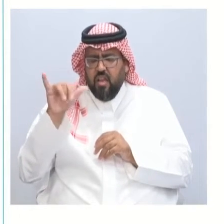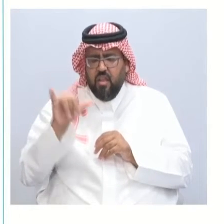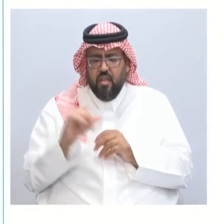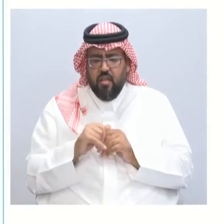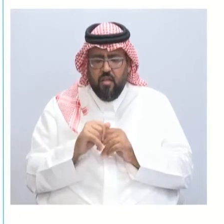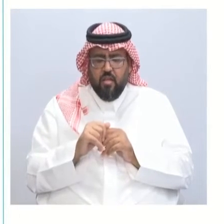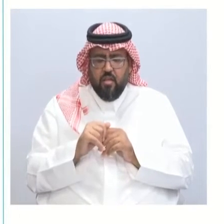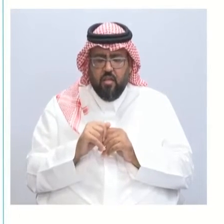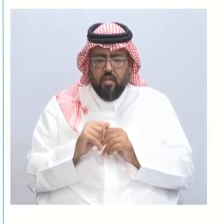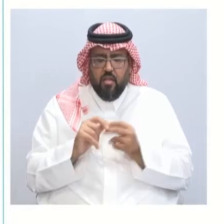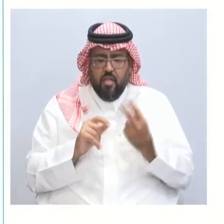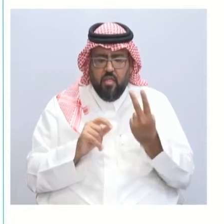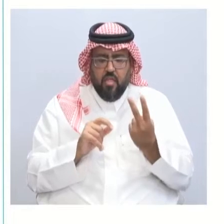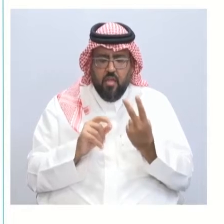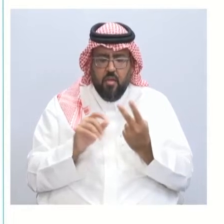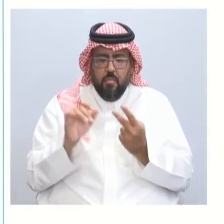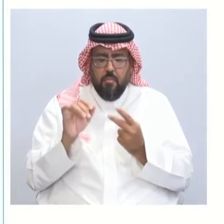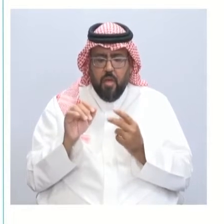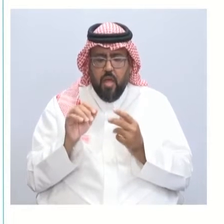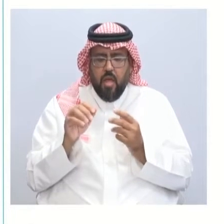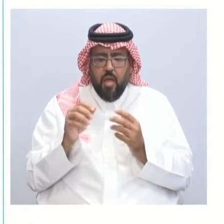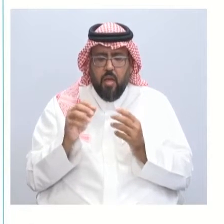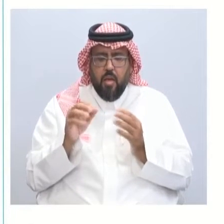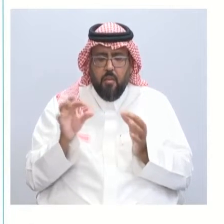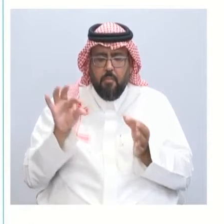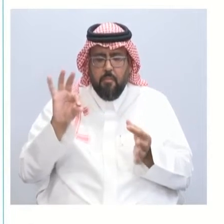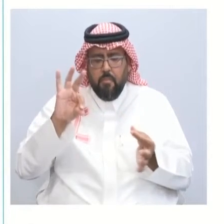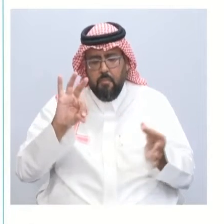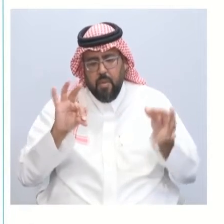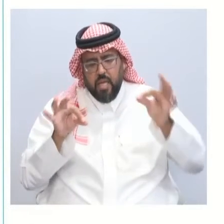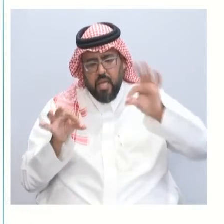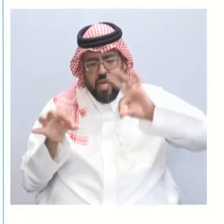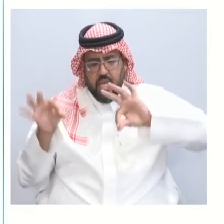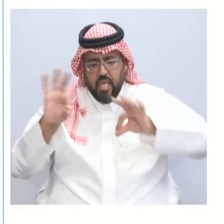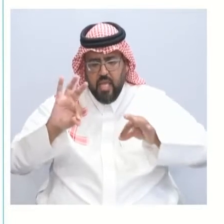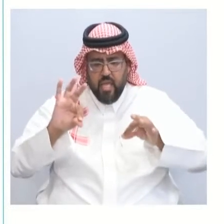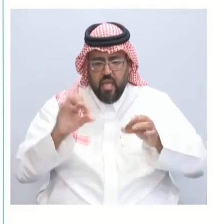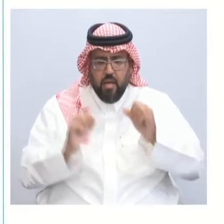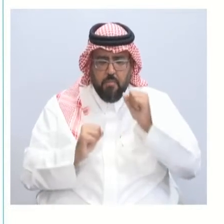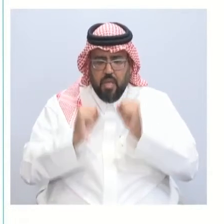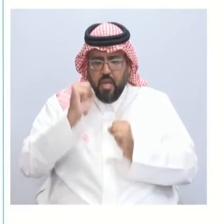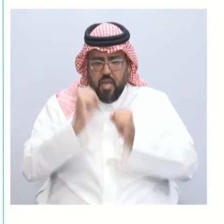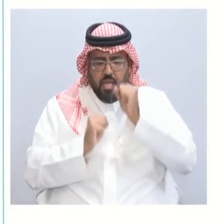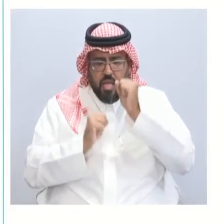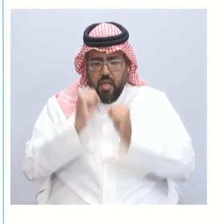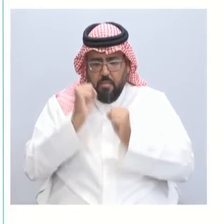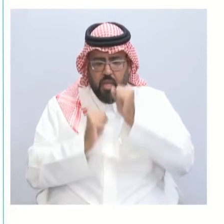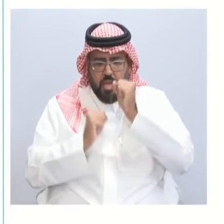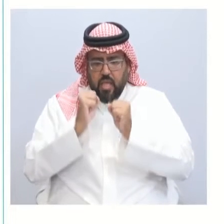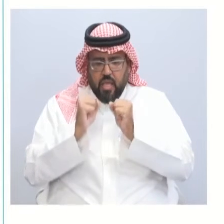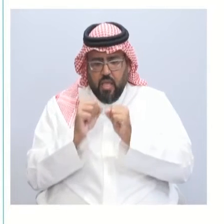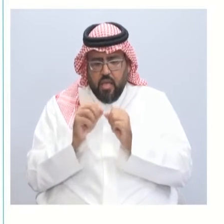الصخري النوع الثاني من انواع الصخور الصبيه صخور ميكانيكيه من التحام رواسب